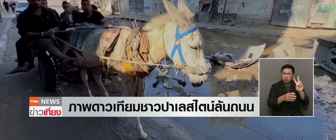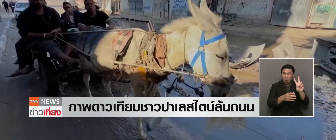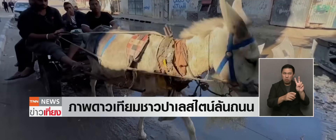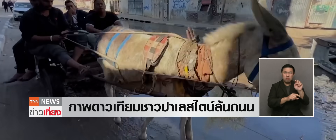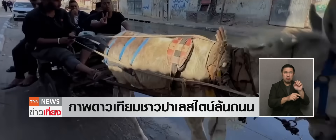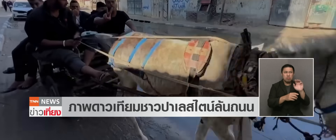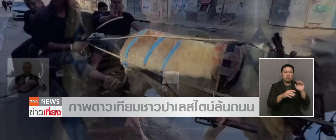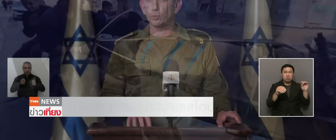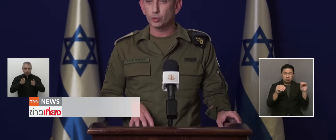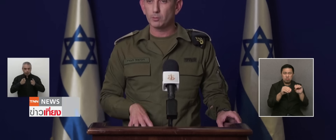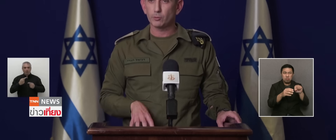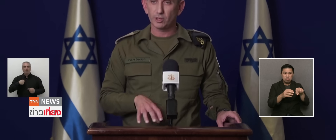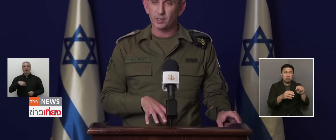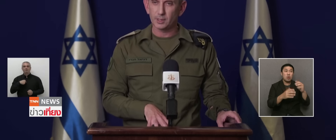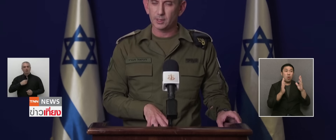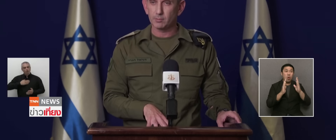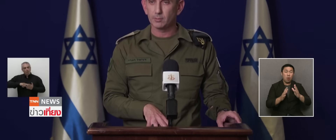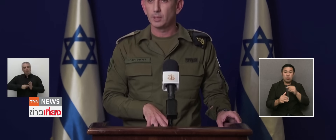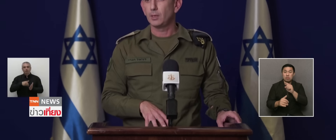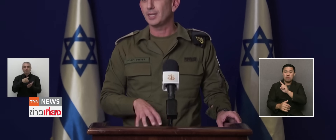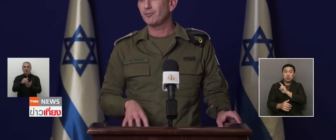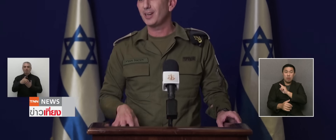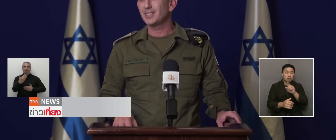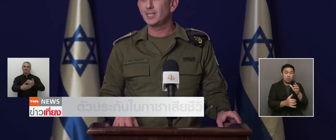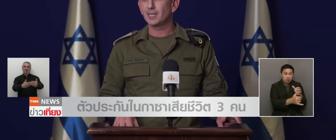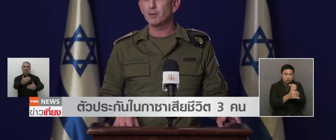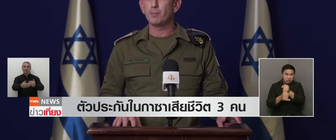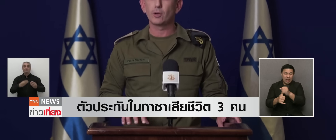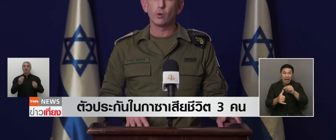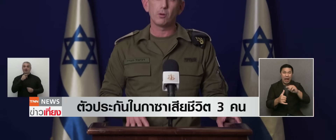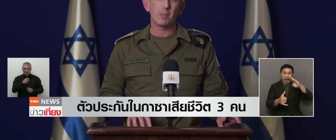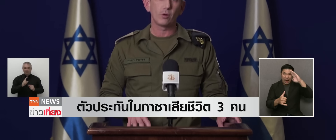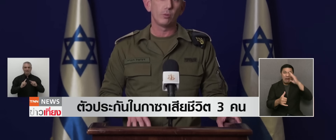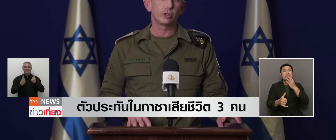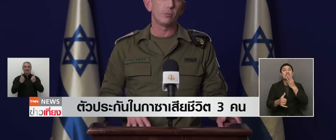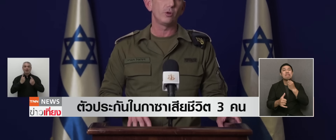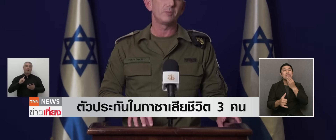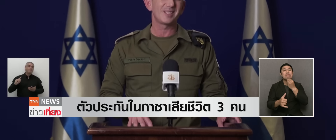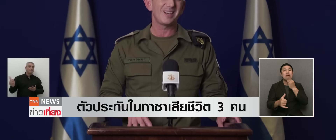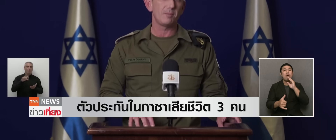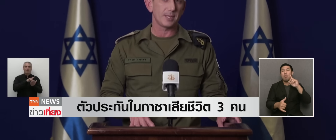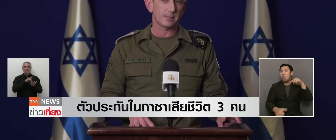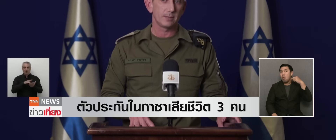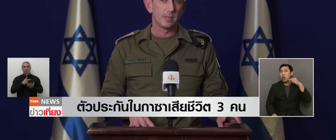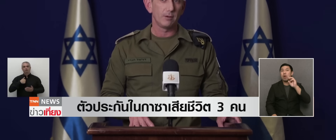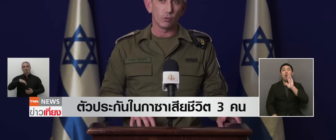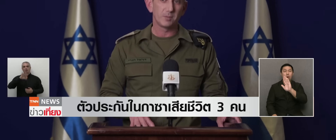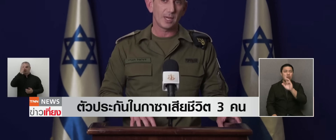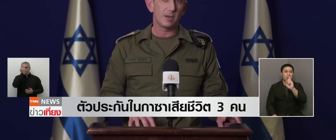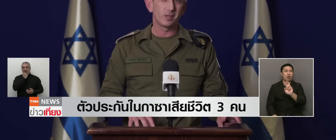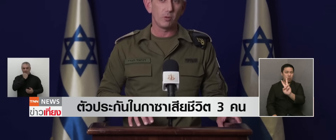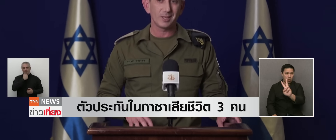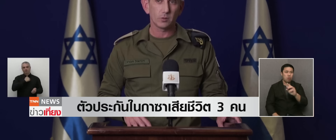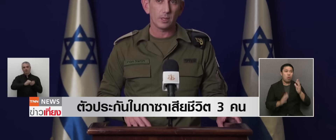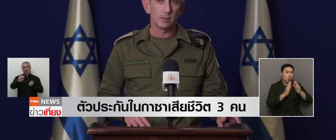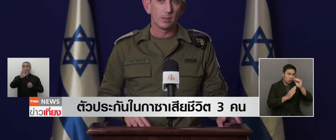โดยมีตัวประกันเสียชีวิตไป3คนนะคะเป็นทหารหญิงอิสราเอล2คนและนักศึกษาแทนซาเนีย1คนจากตัวประกัน